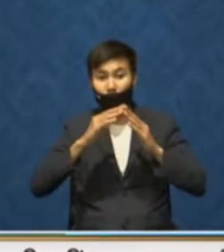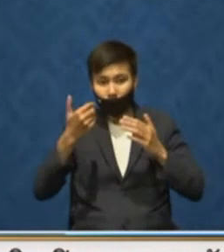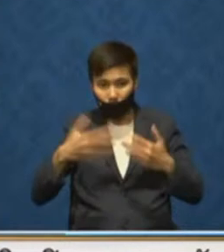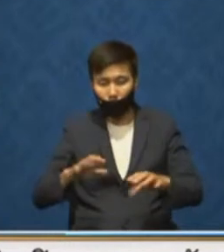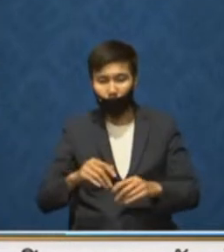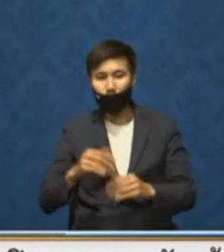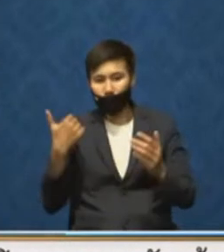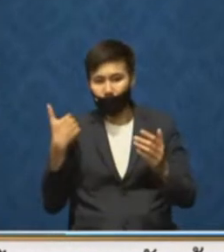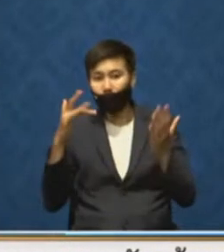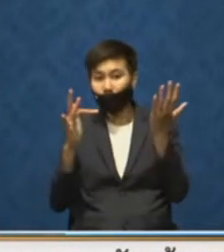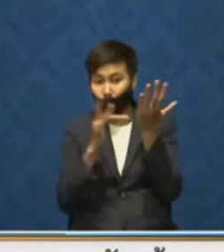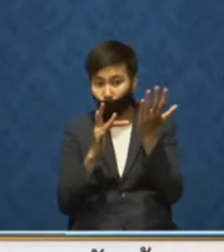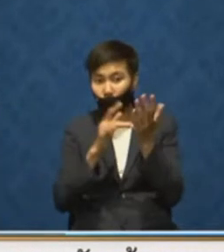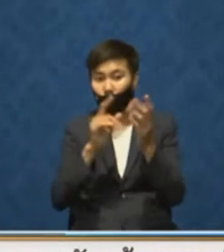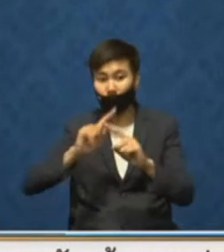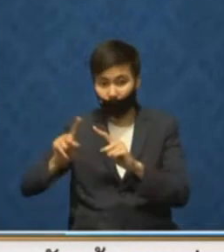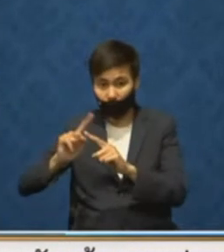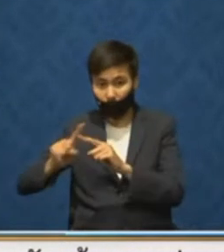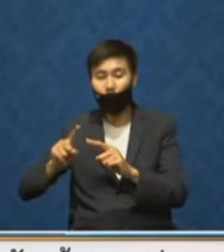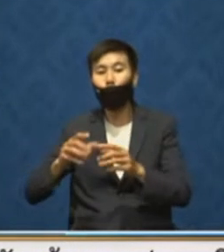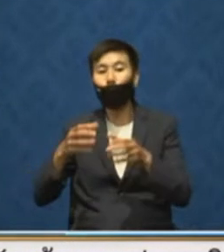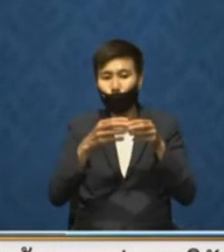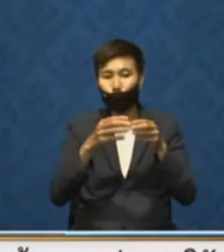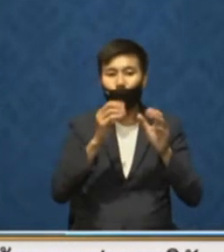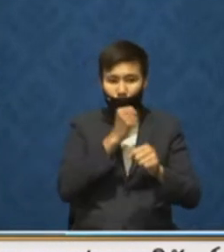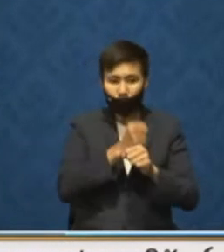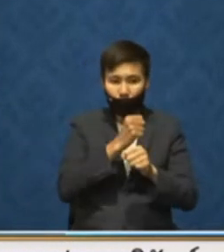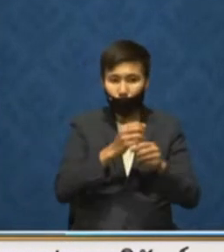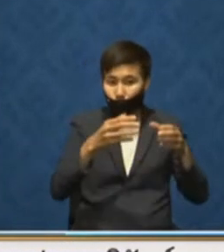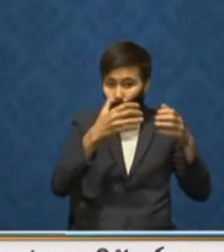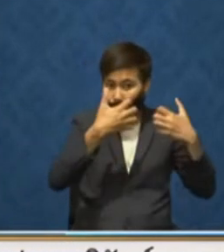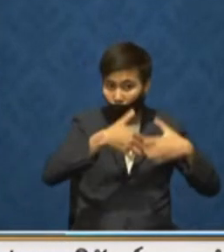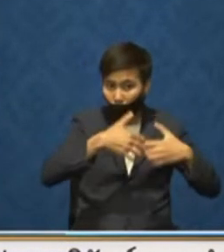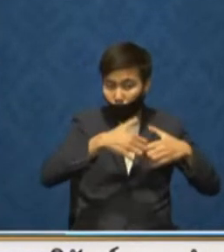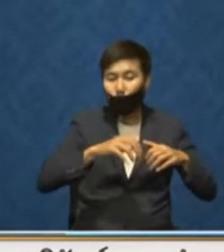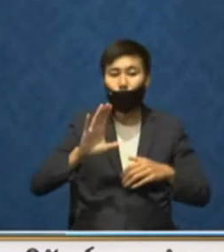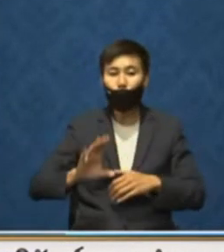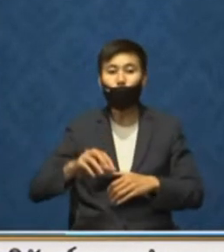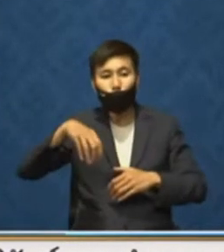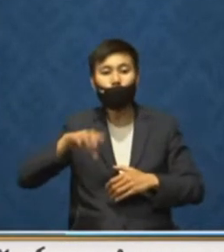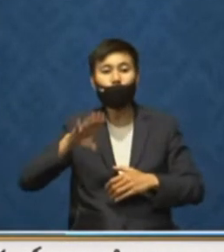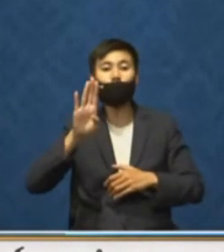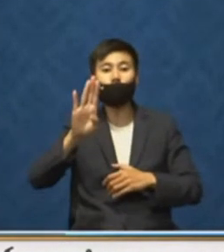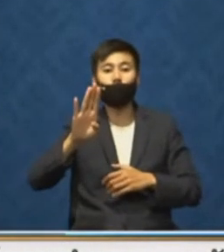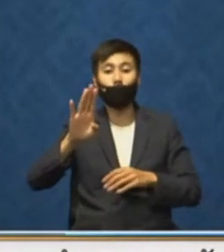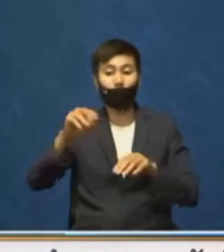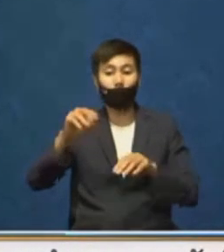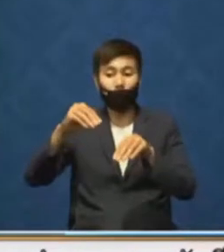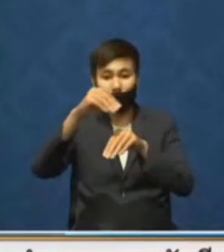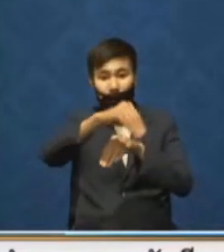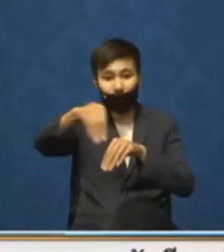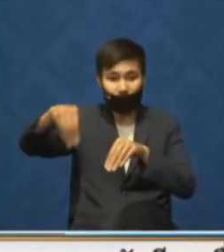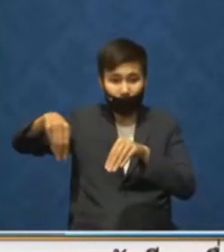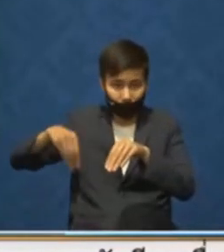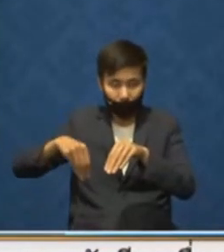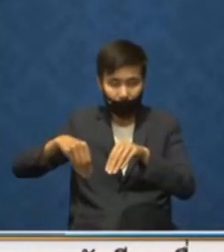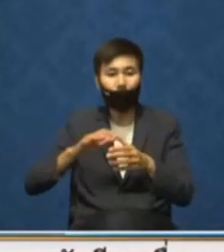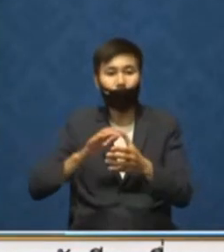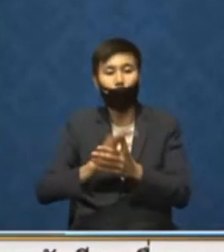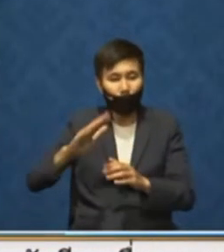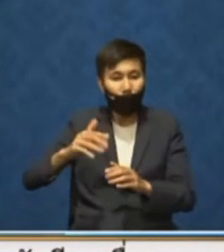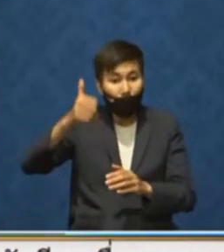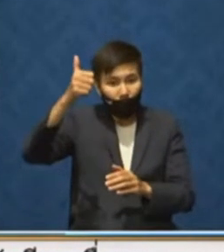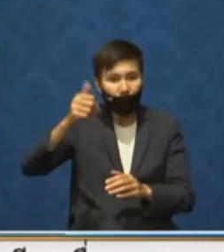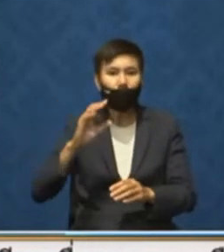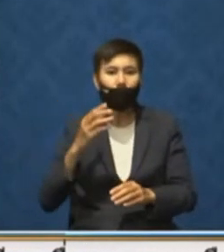เทคโนโลยีต่างไปให้กลุ่มอุตสาหกรรมหรือบริษัทใดบนโลกนั้นก็ได้นะมีสองอย่างเมื่อจิรที่เป็นเมืองเก่า